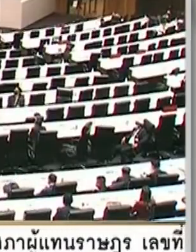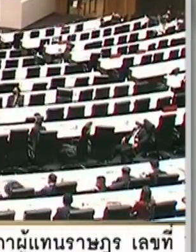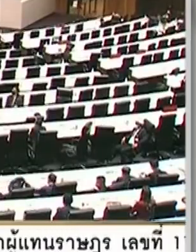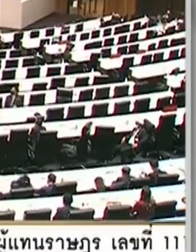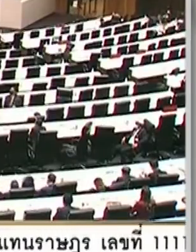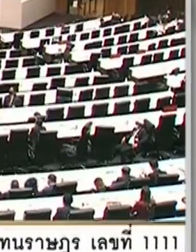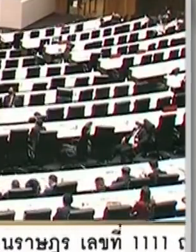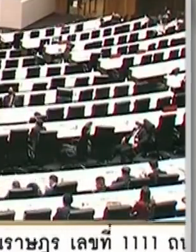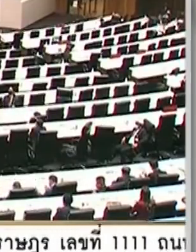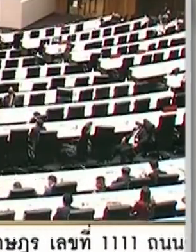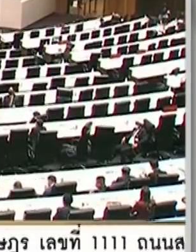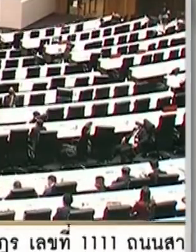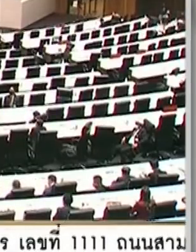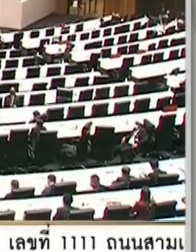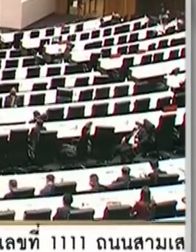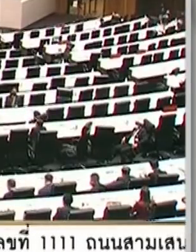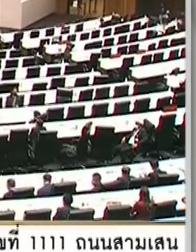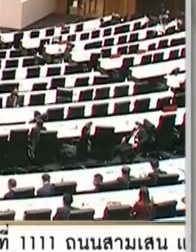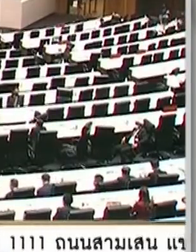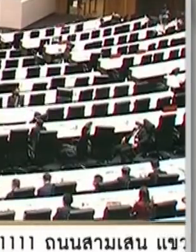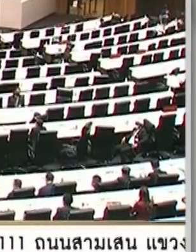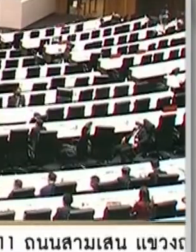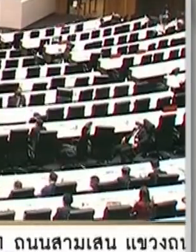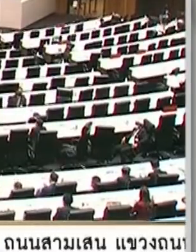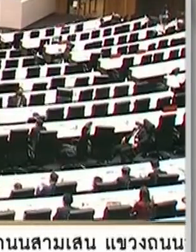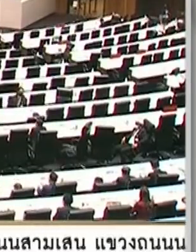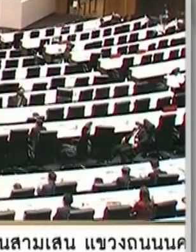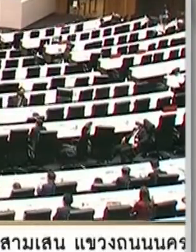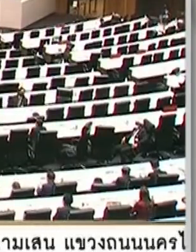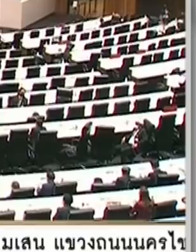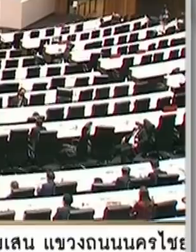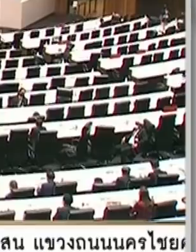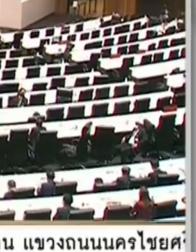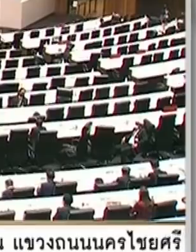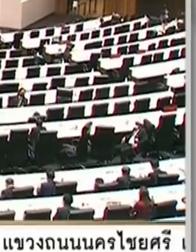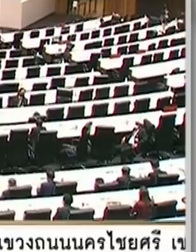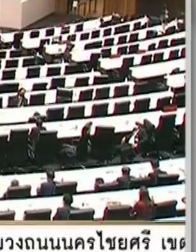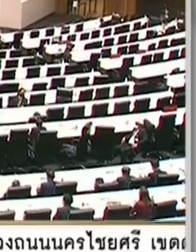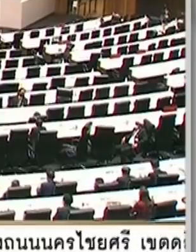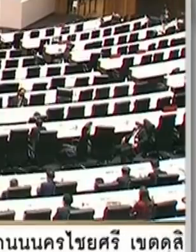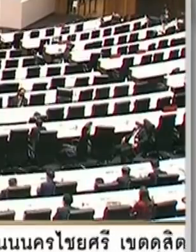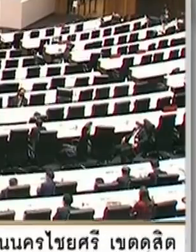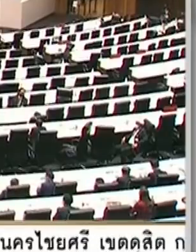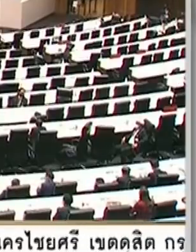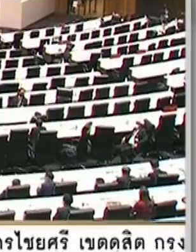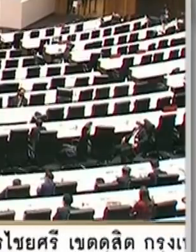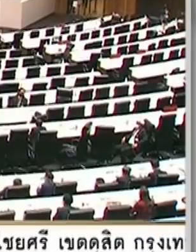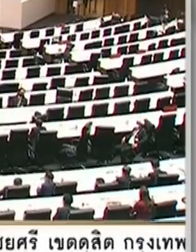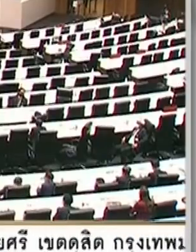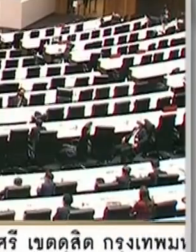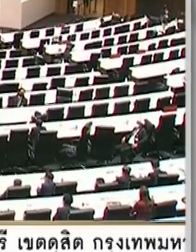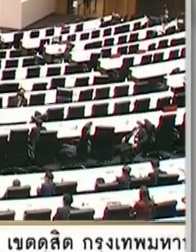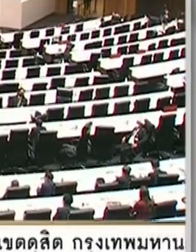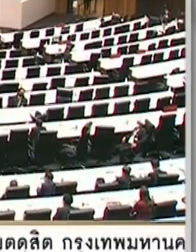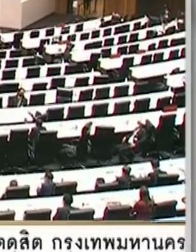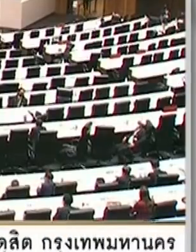างทีกว่าจะเข้ามาได้นี่ก็มี10นาทีเพราะว่าระยะทางห้องที่อยู่หรือที่สมาชิก